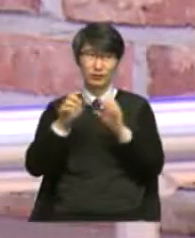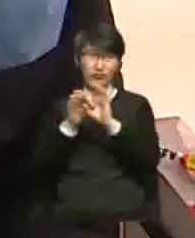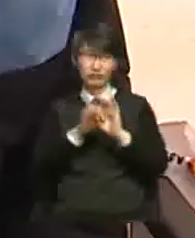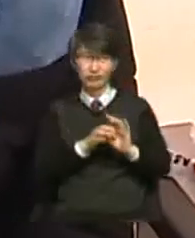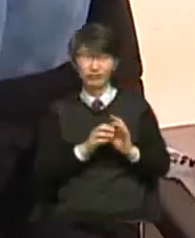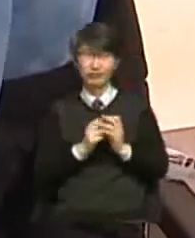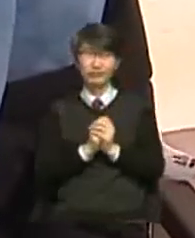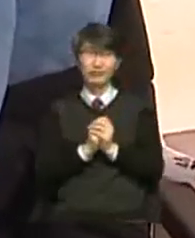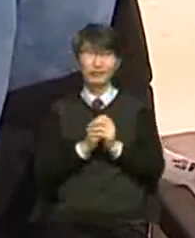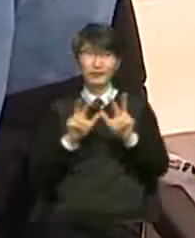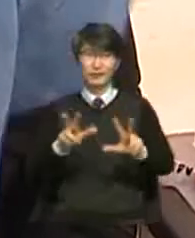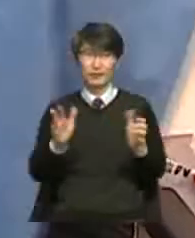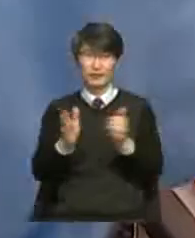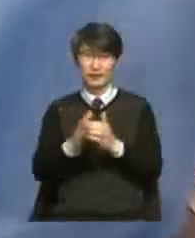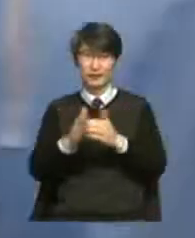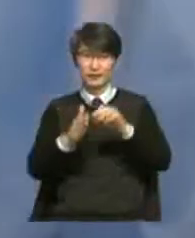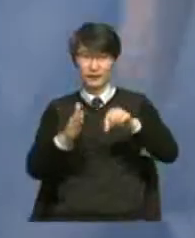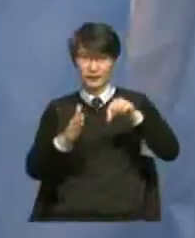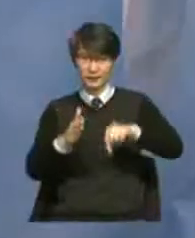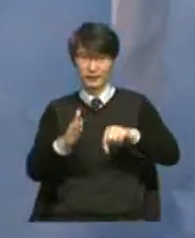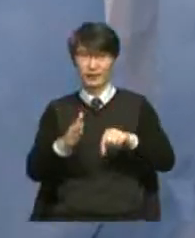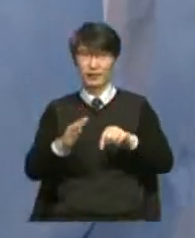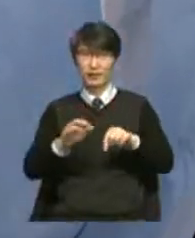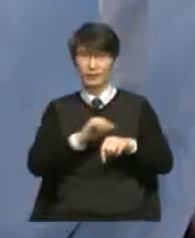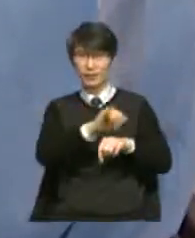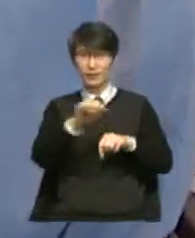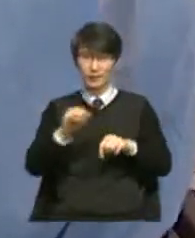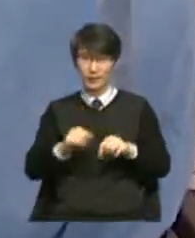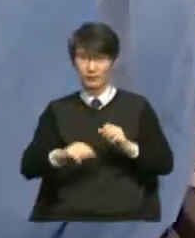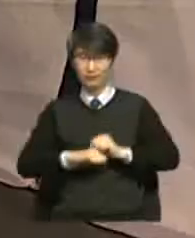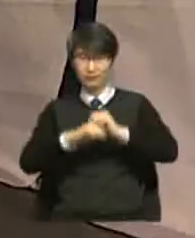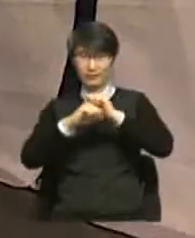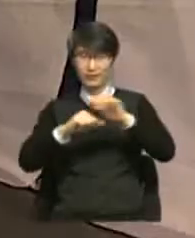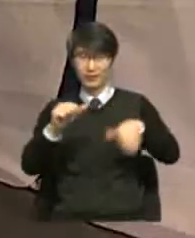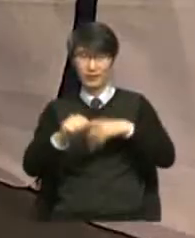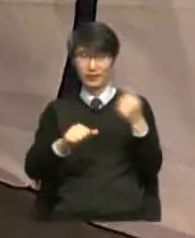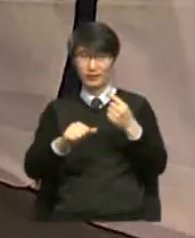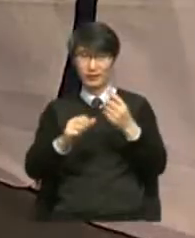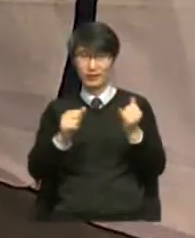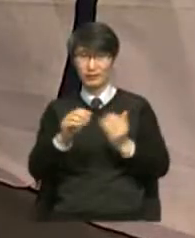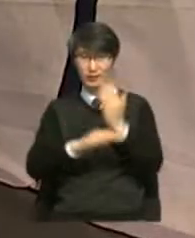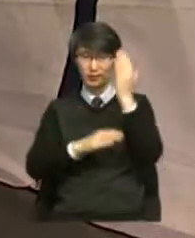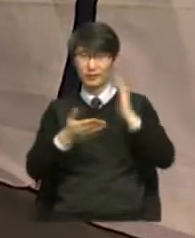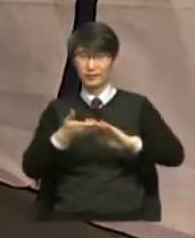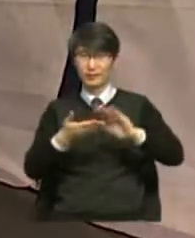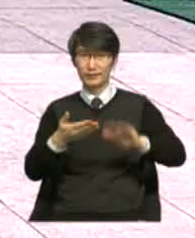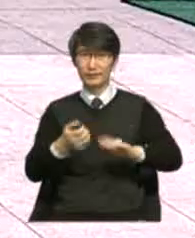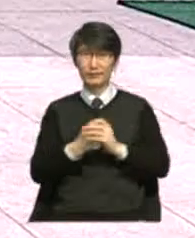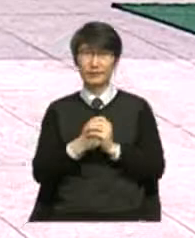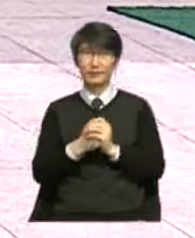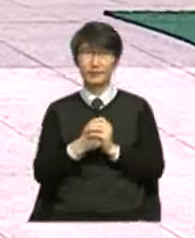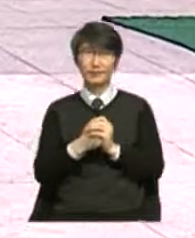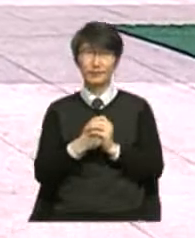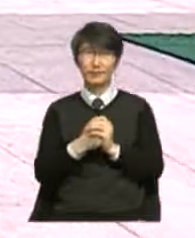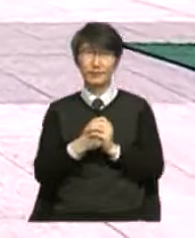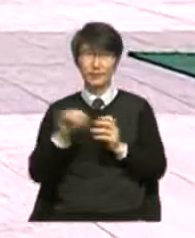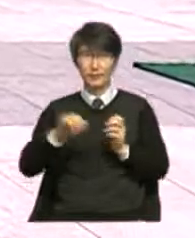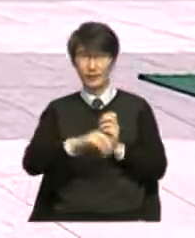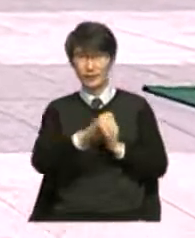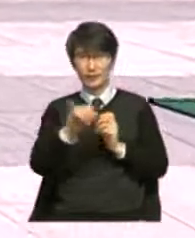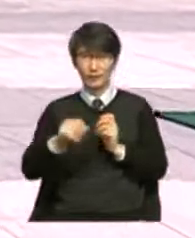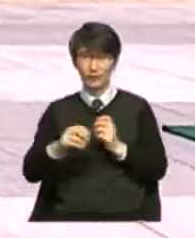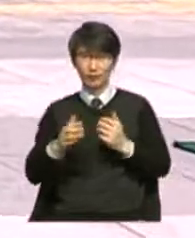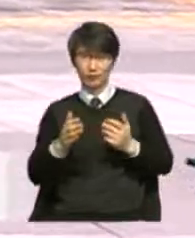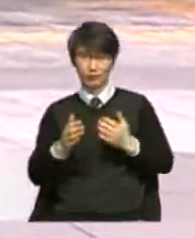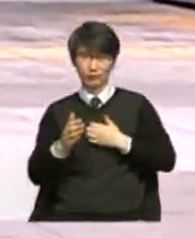하겠습니다. 지금까지 국내 코로나19 확진자 누적 현황은 1,000명을 넘어섰습니다. 코로나19